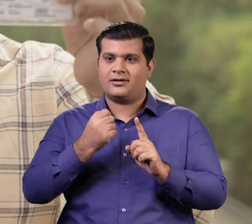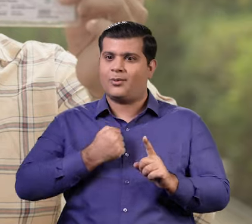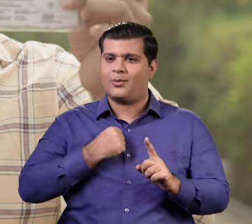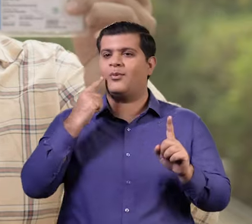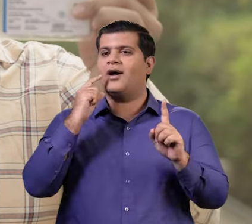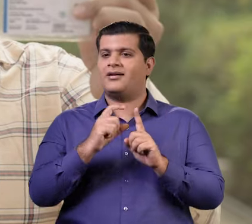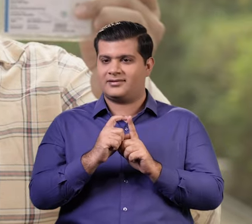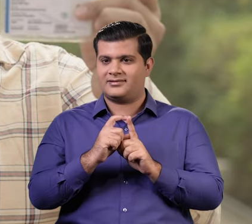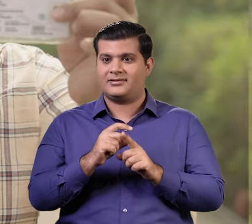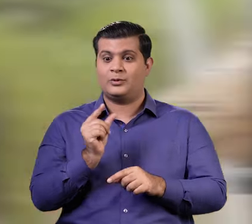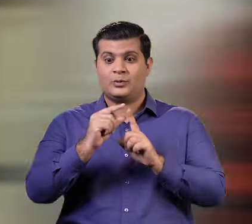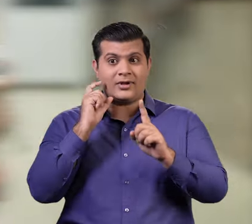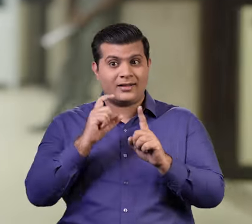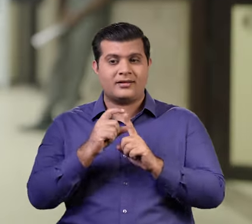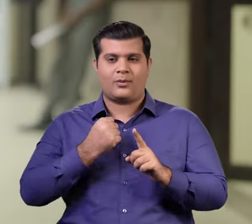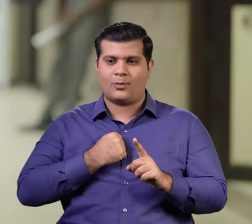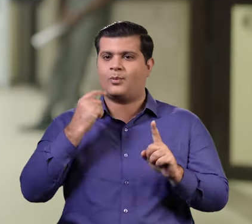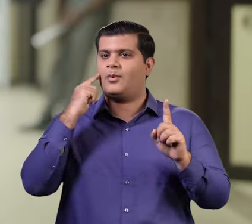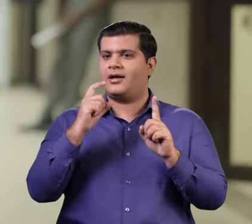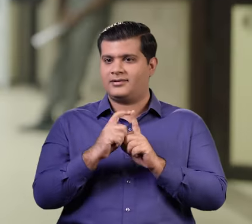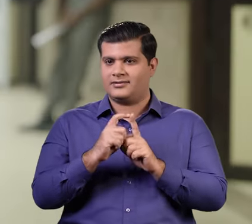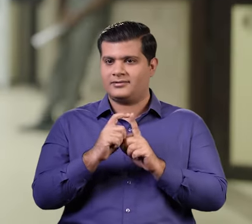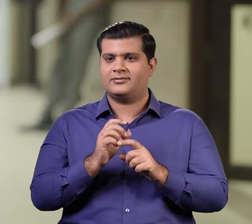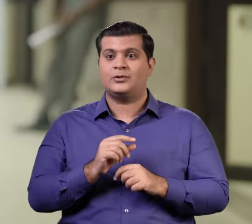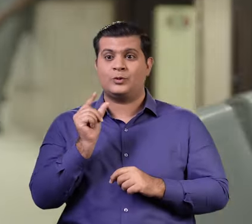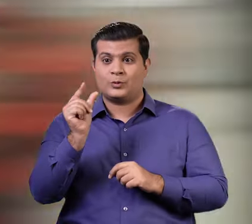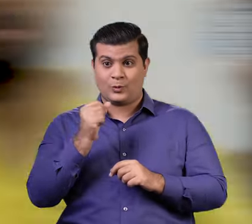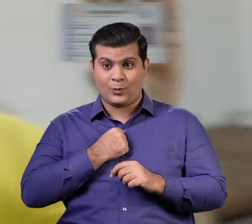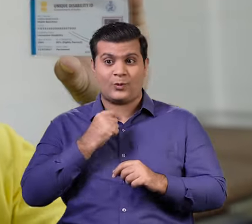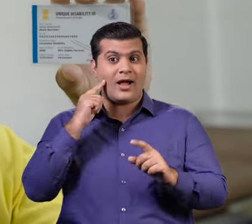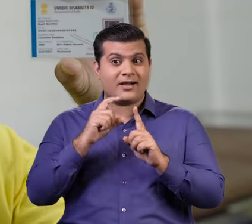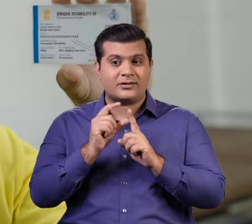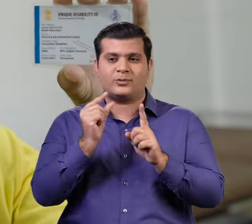UDID मेरी पहचान, UDID